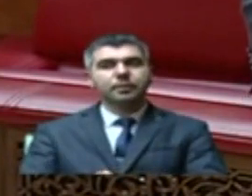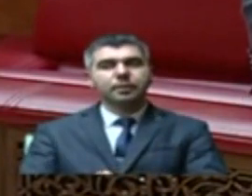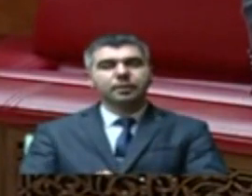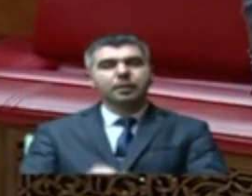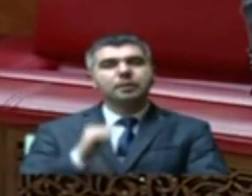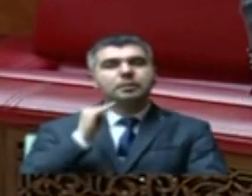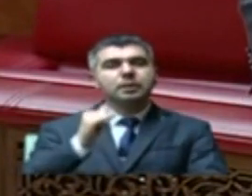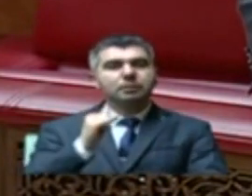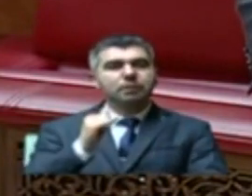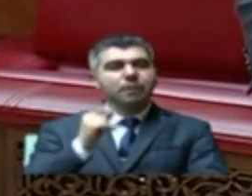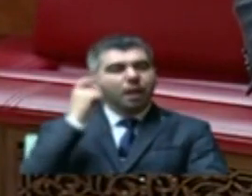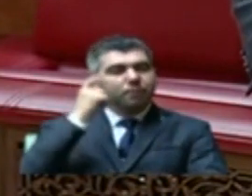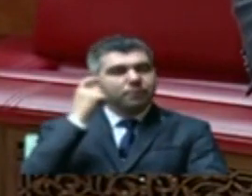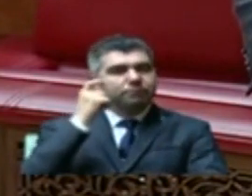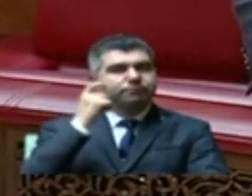واسع.